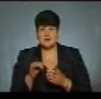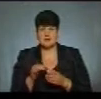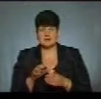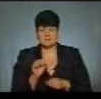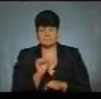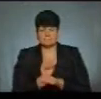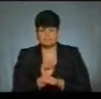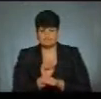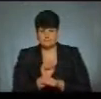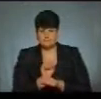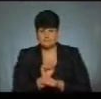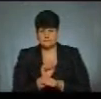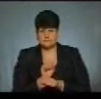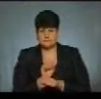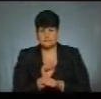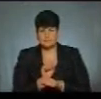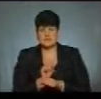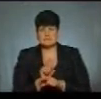засинтезувати.